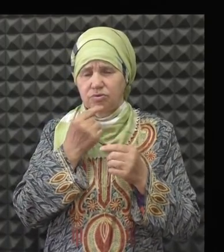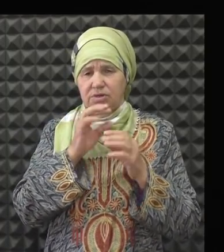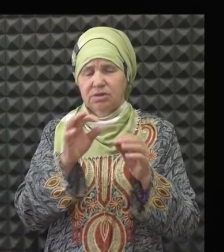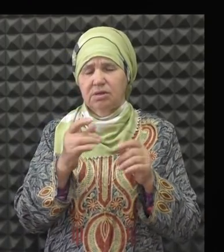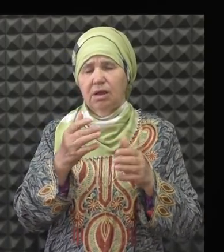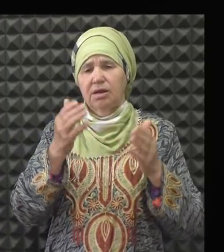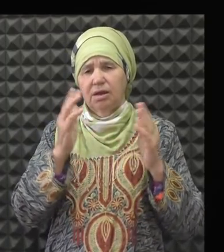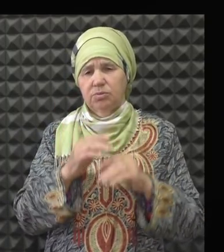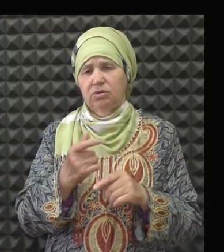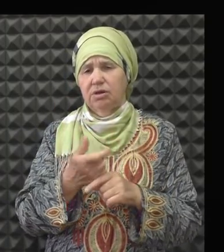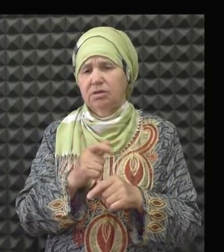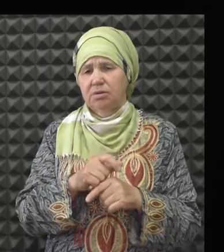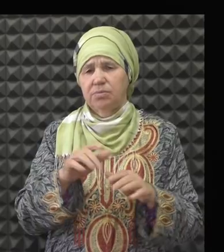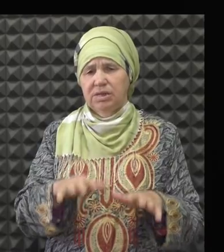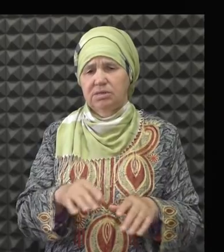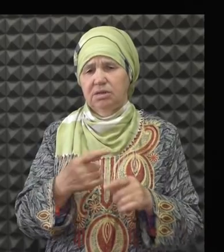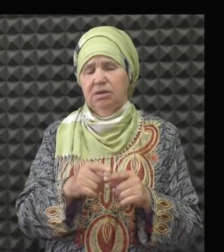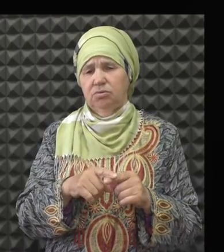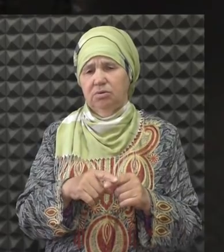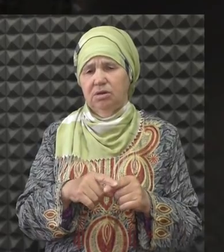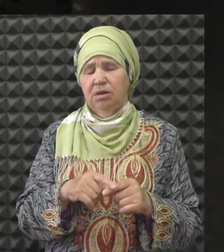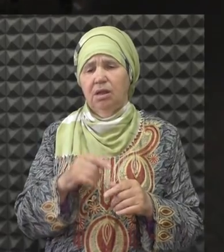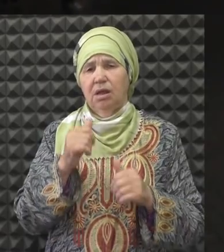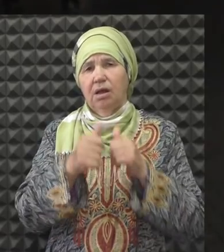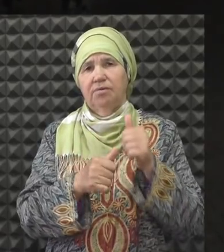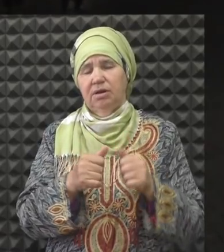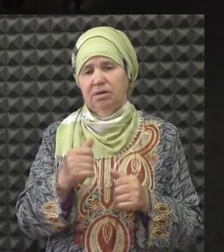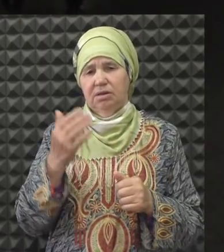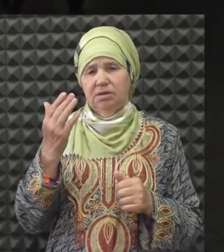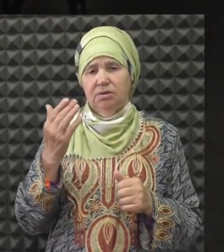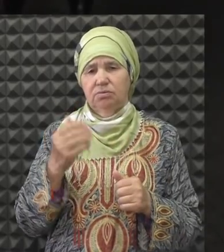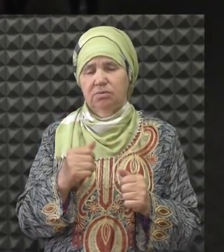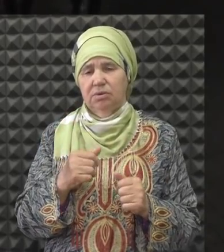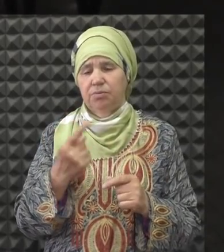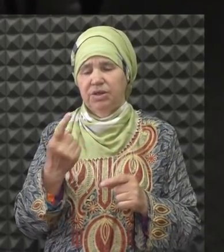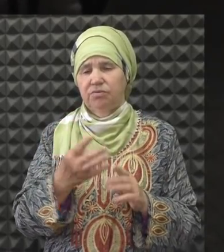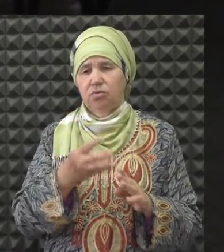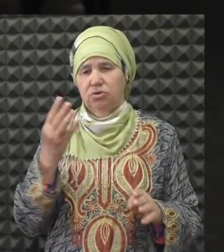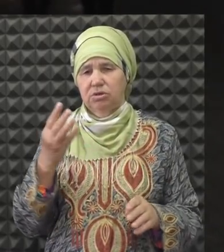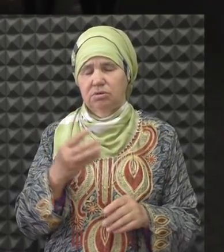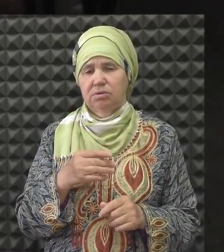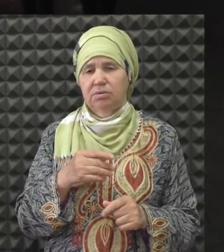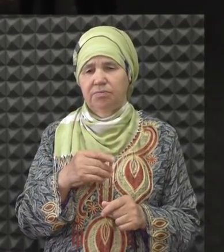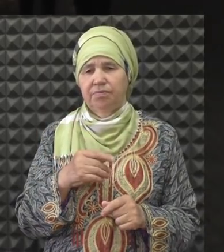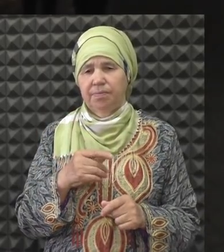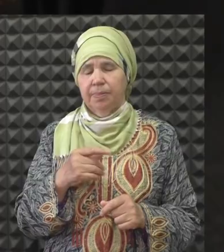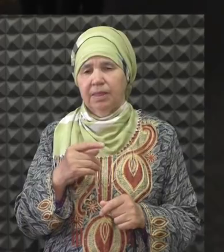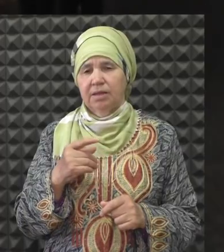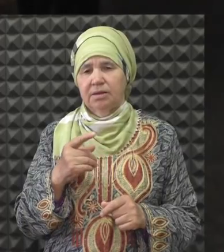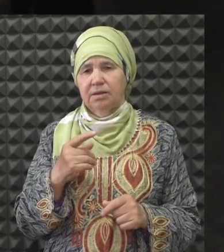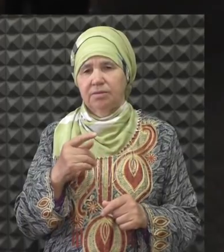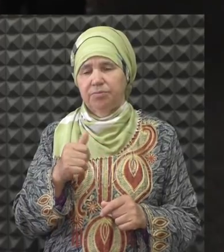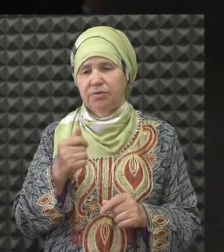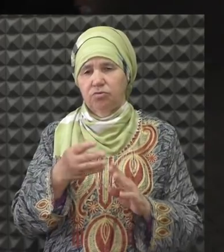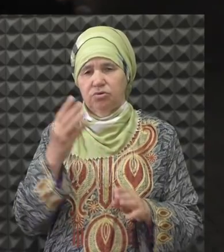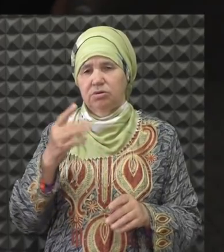просто высказать. Это альхамдулиллях, откровенно говоря, хвалить, конечно, наверное, в первую очередь